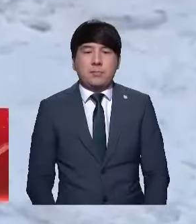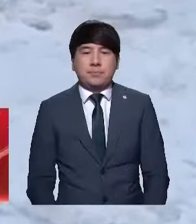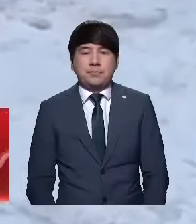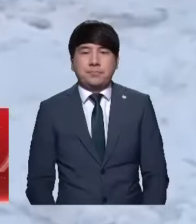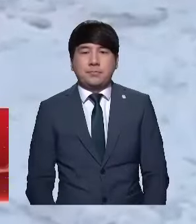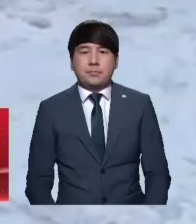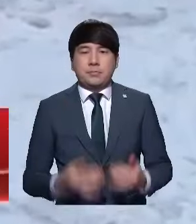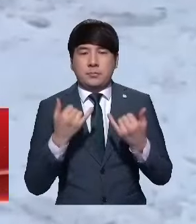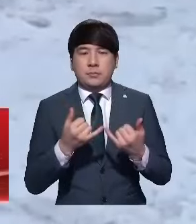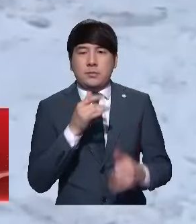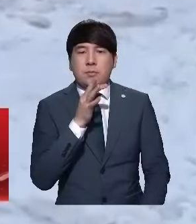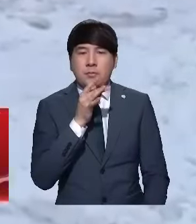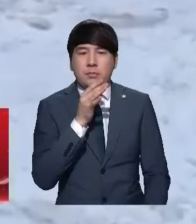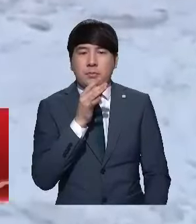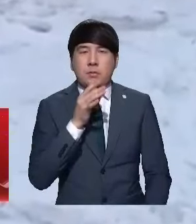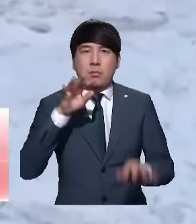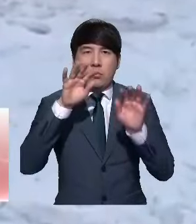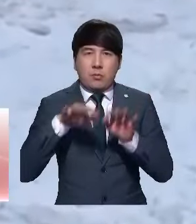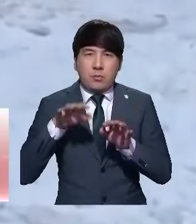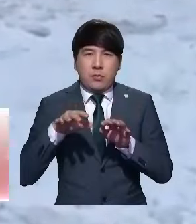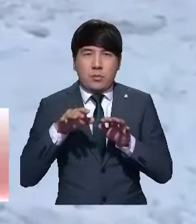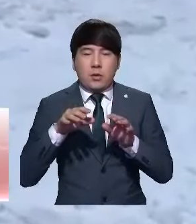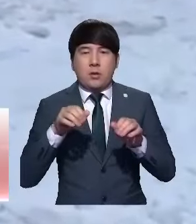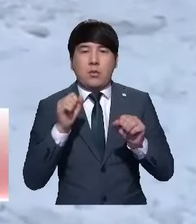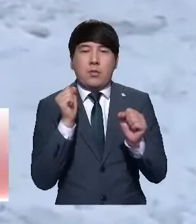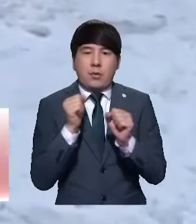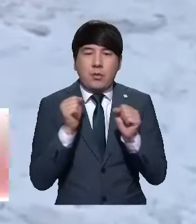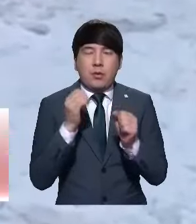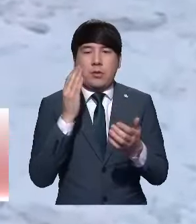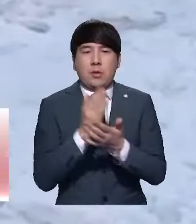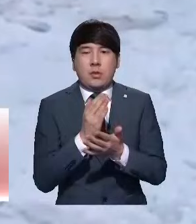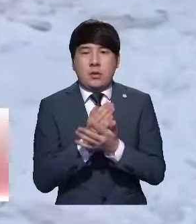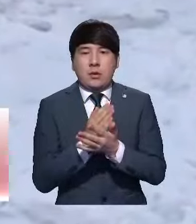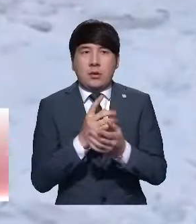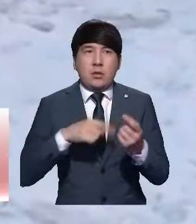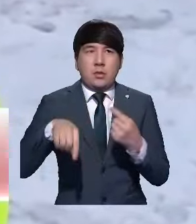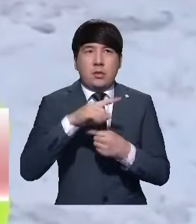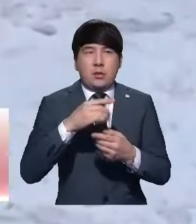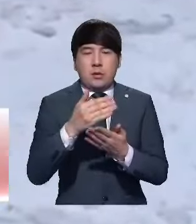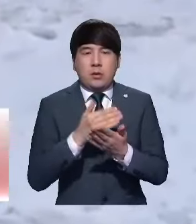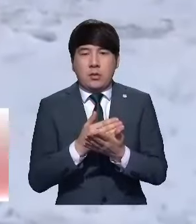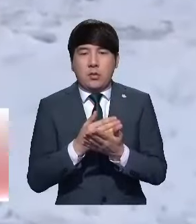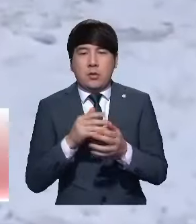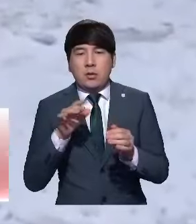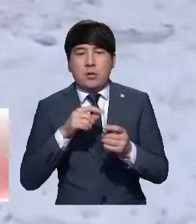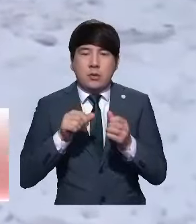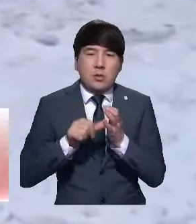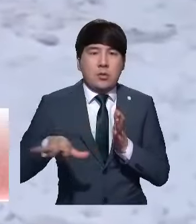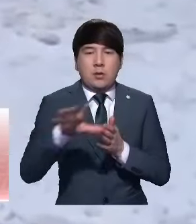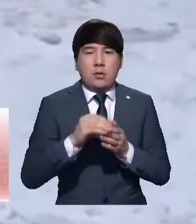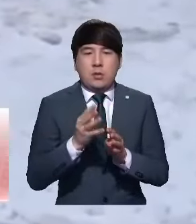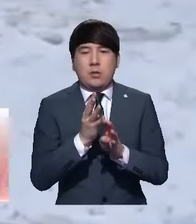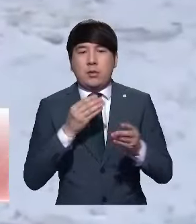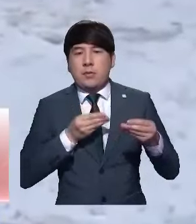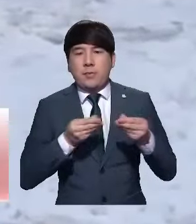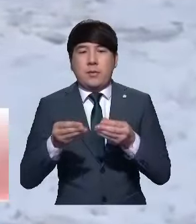Қазір таңда міне суы қар жауып тұр. Сол себепті барлығы жерде учаске бойынша тайғақтық бар. Соның кесірінен кейін көп